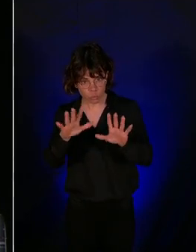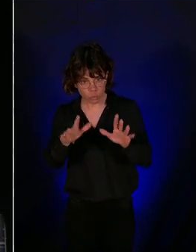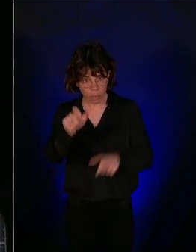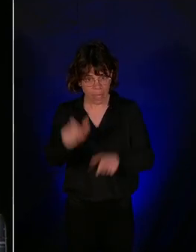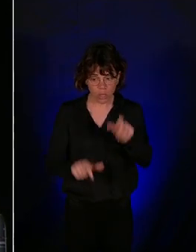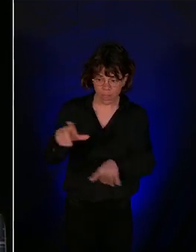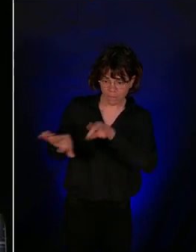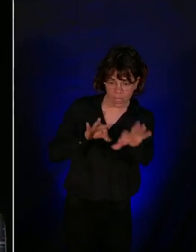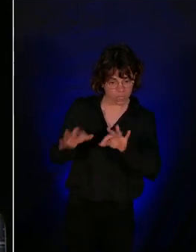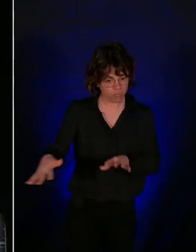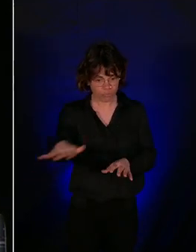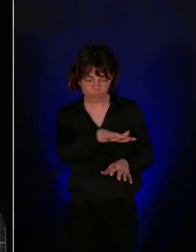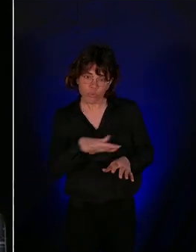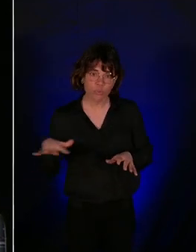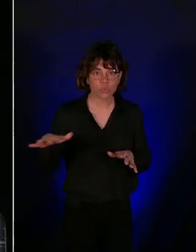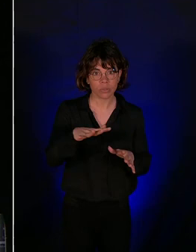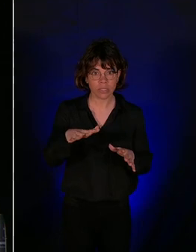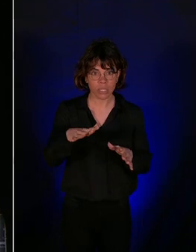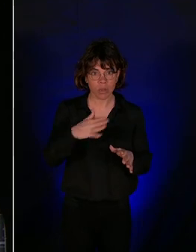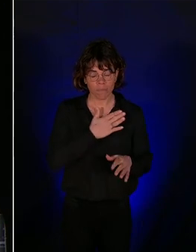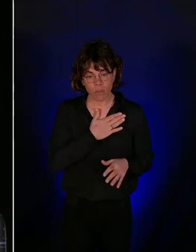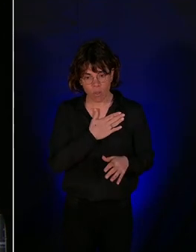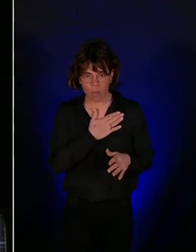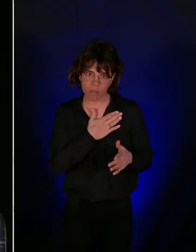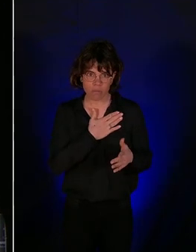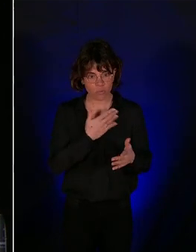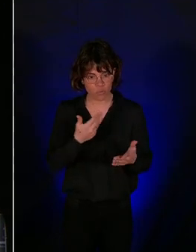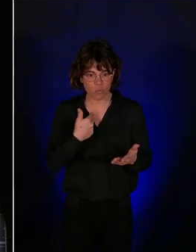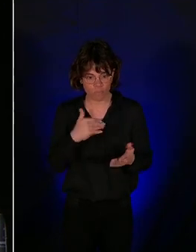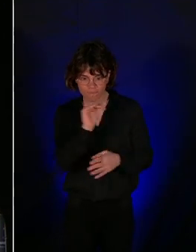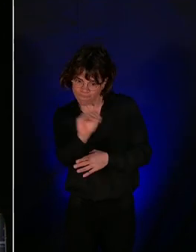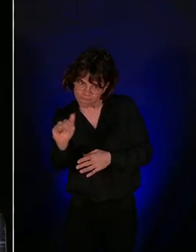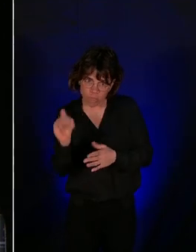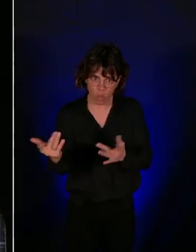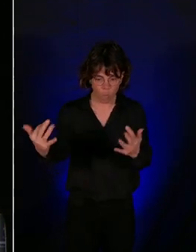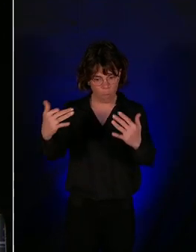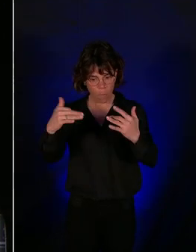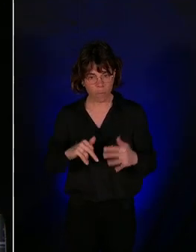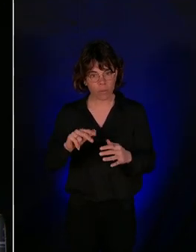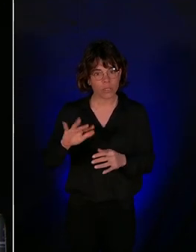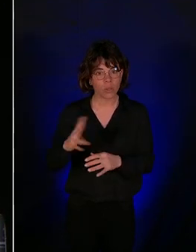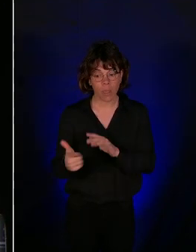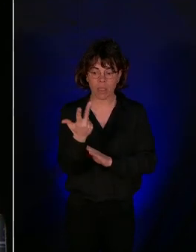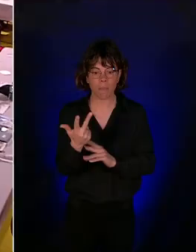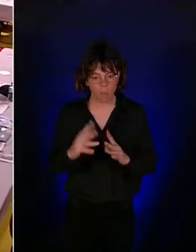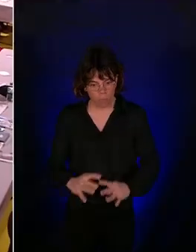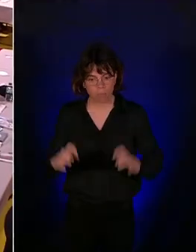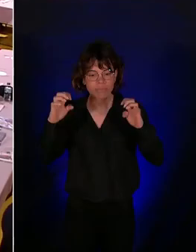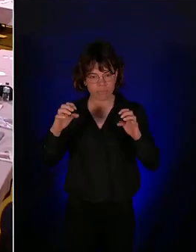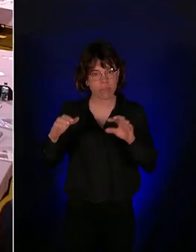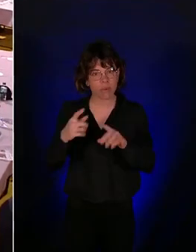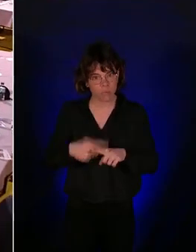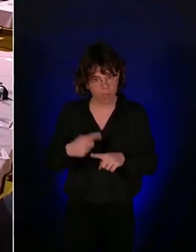invités qui nous ont fait l'honneur de répondre à l'invitation de la CGT pour son 53e congrès confédéral.